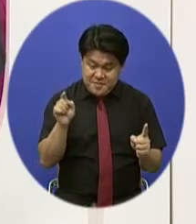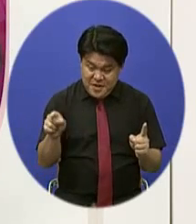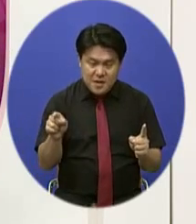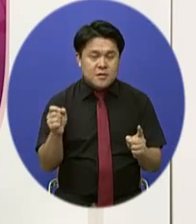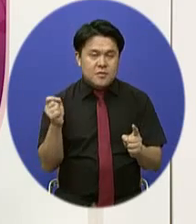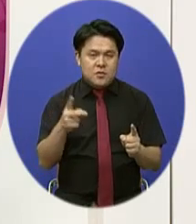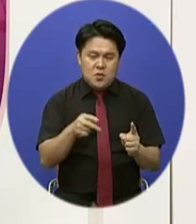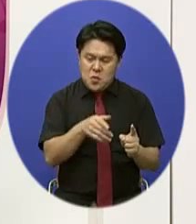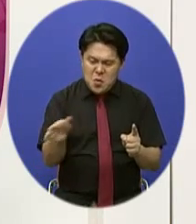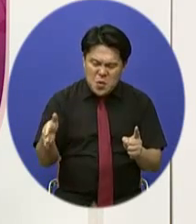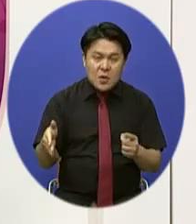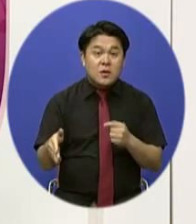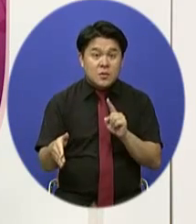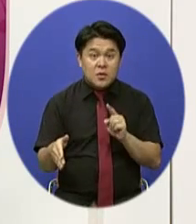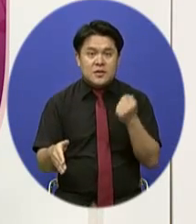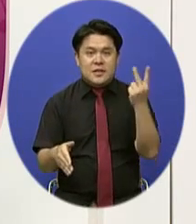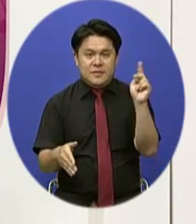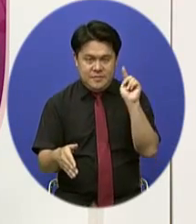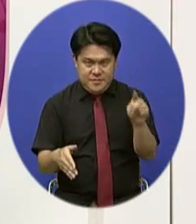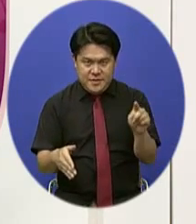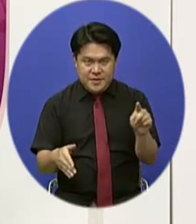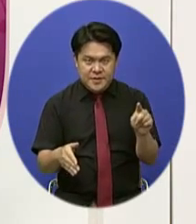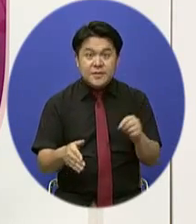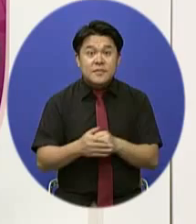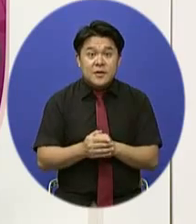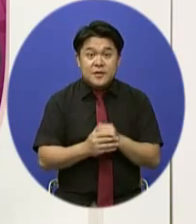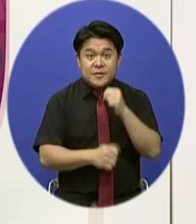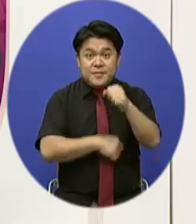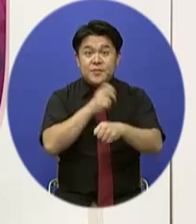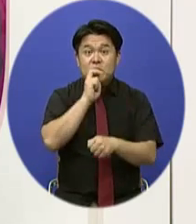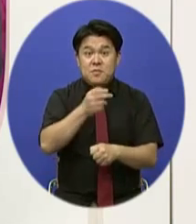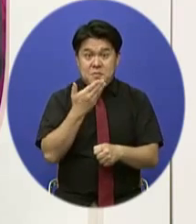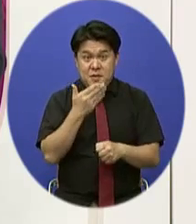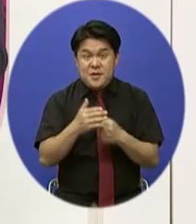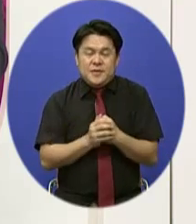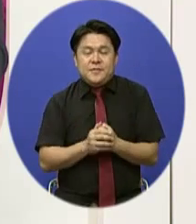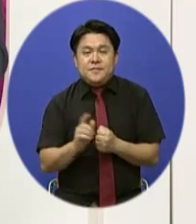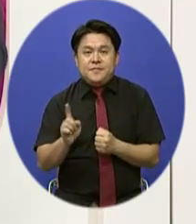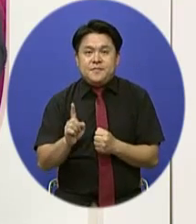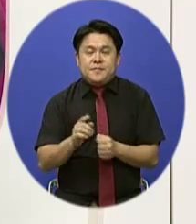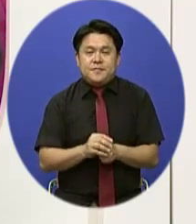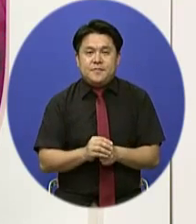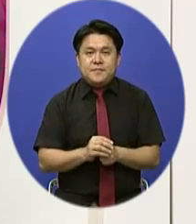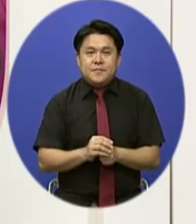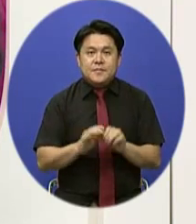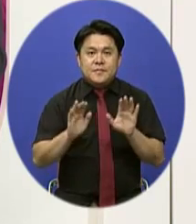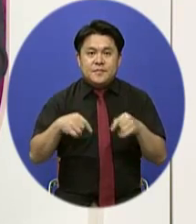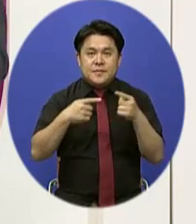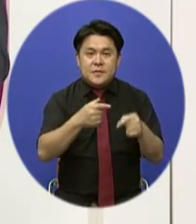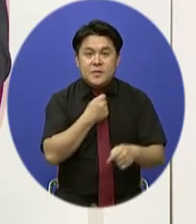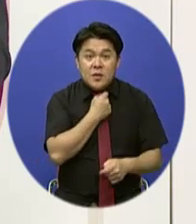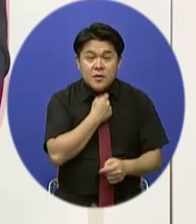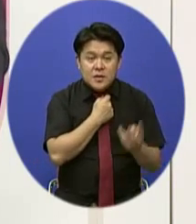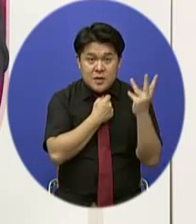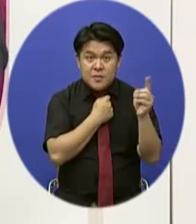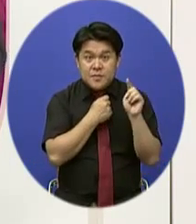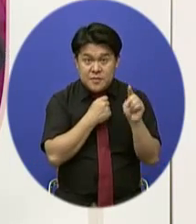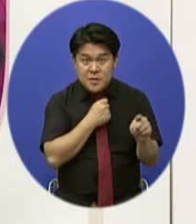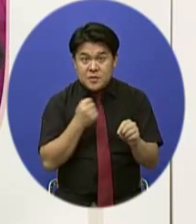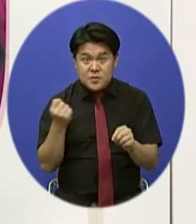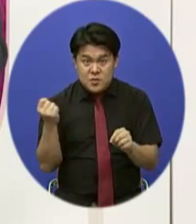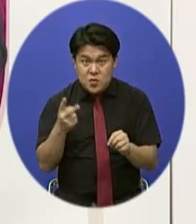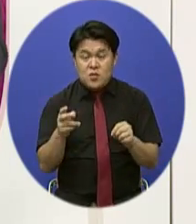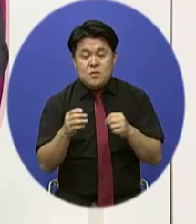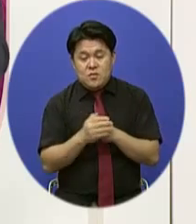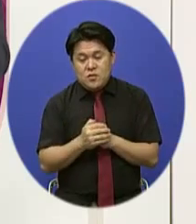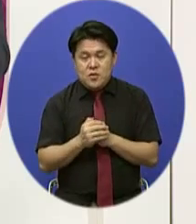네. 무반주 참여 2번으로 참여해 주시면 되는데요. 네. 생방송 예약에는 지정곡 참여와 네. 동일하니까 그다지